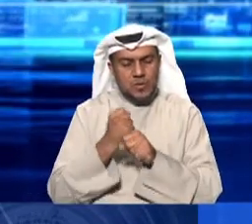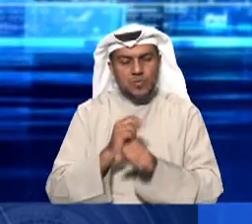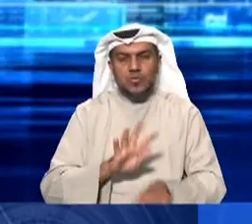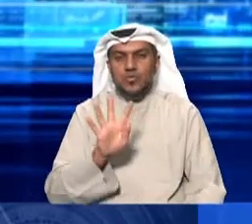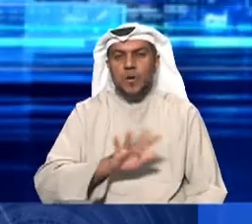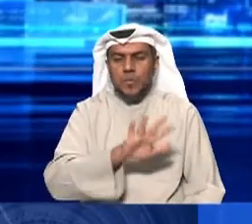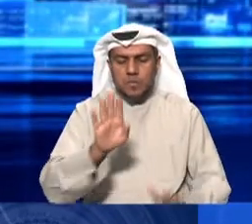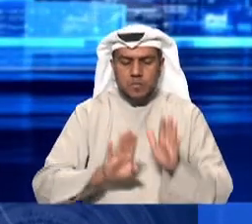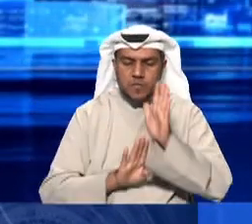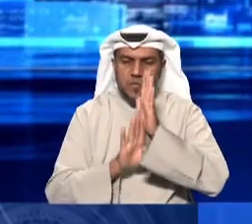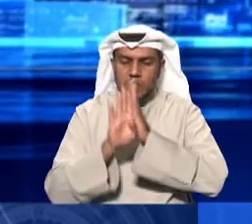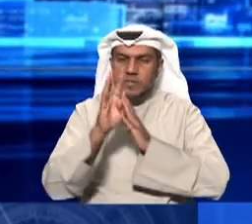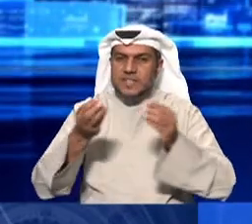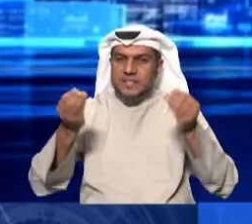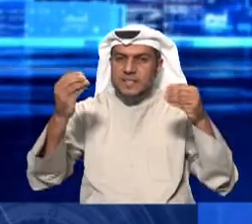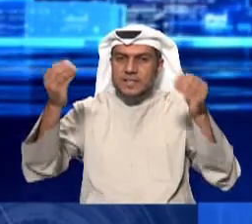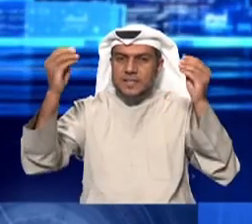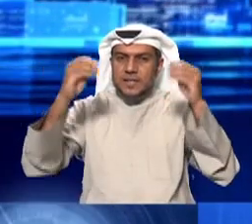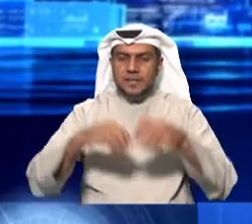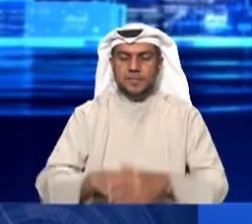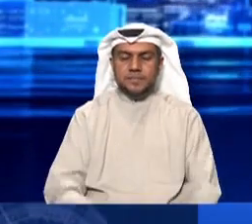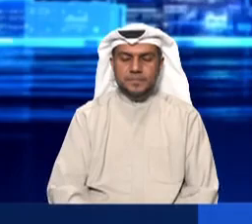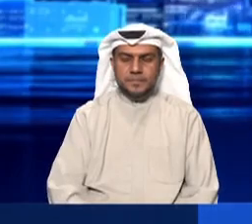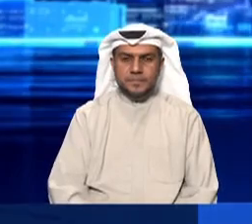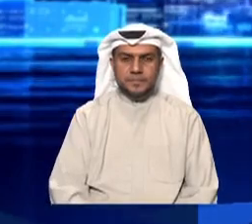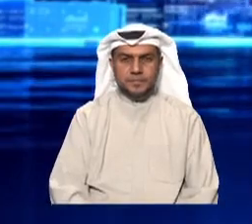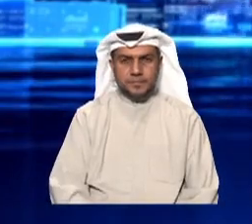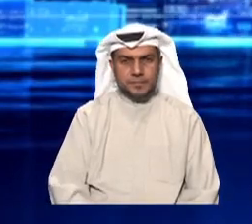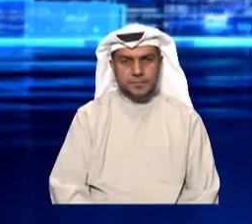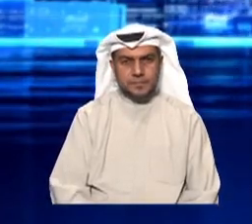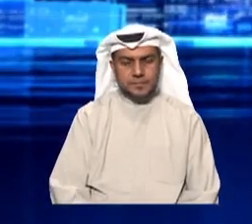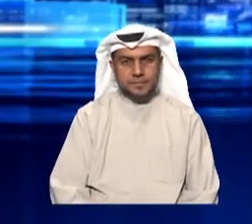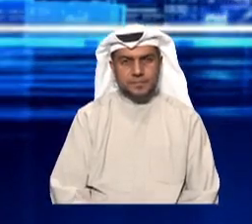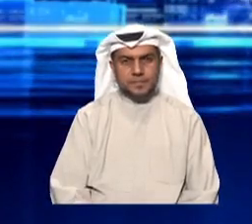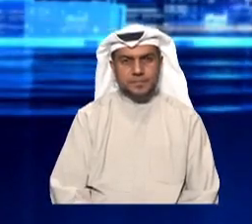الكريم المزيد من التقدم والازدهار.